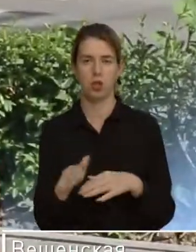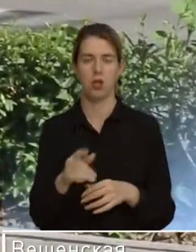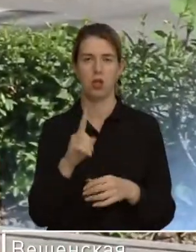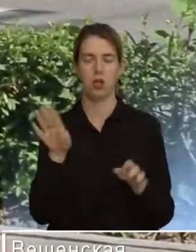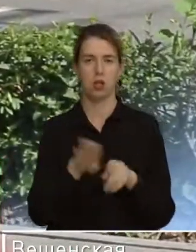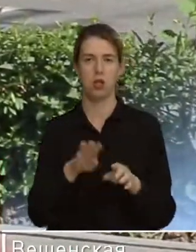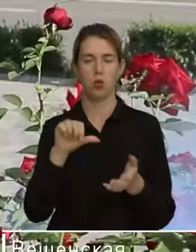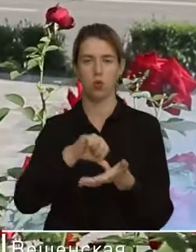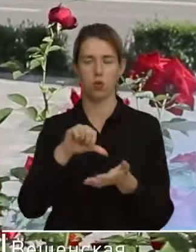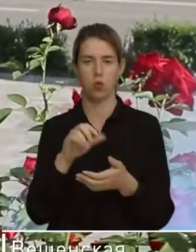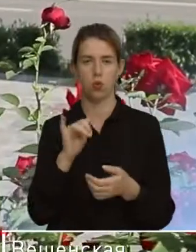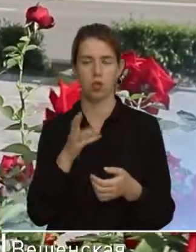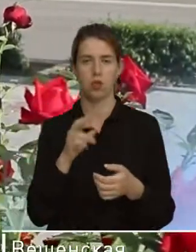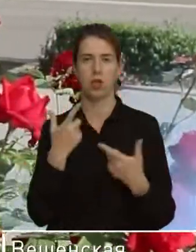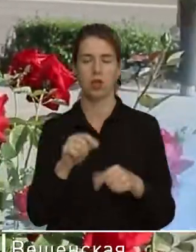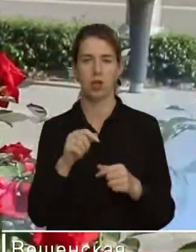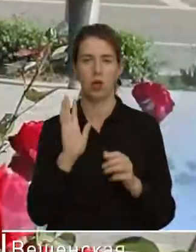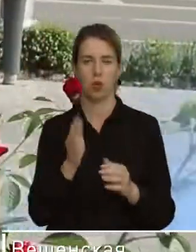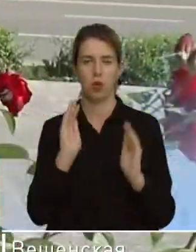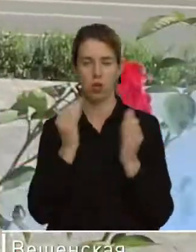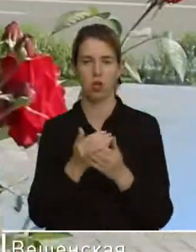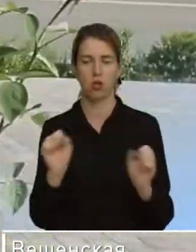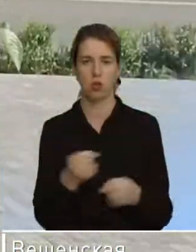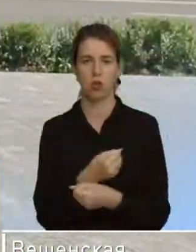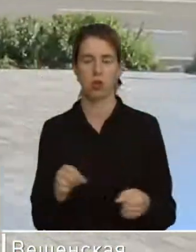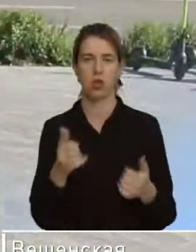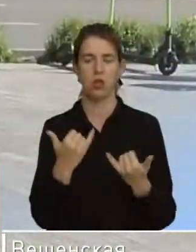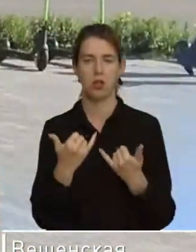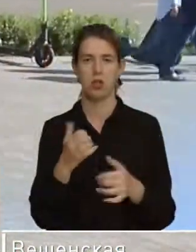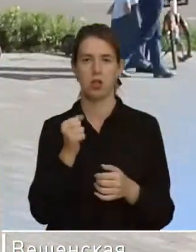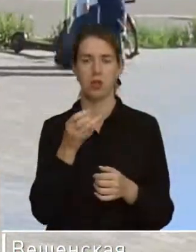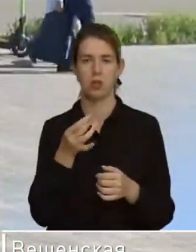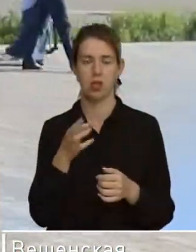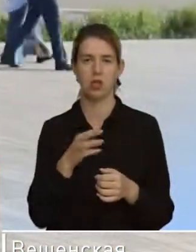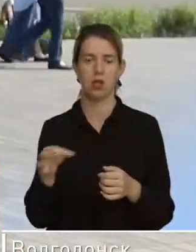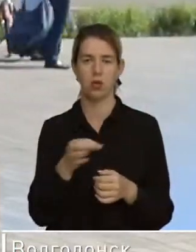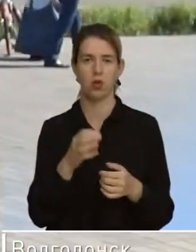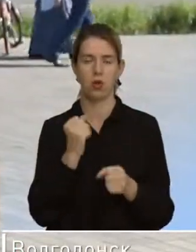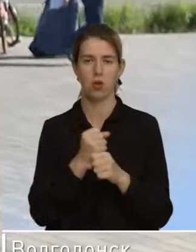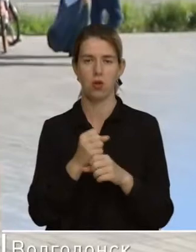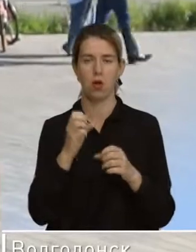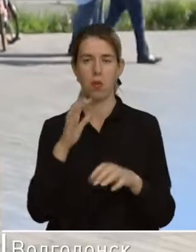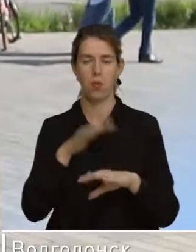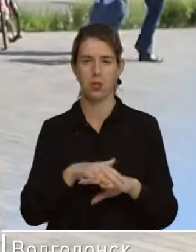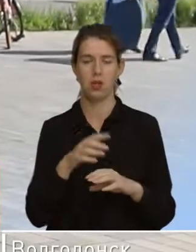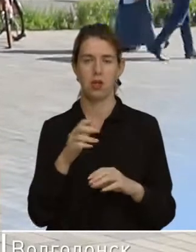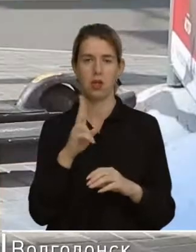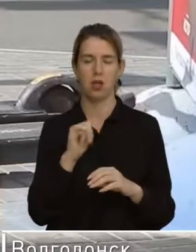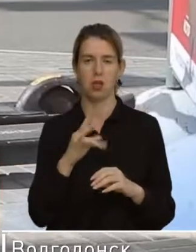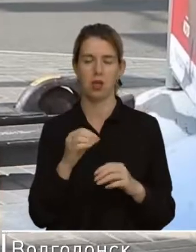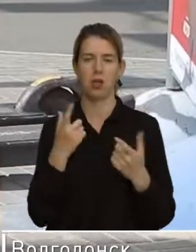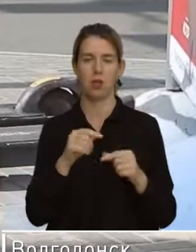а также участки, где ограничат скорость двухколесных машин. Сейчас администрации районов создают базу данных с